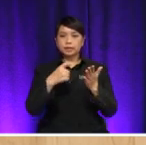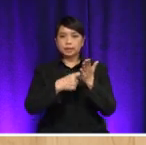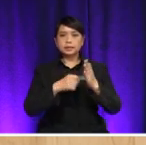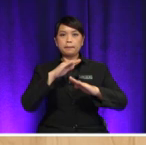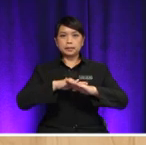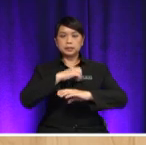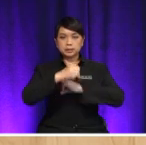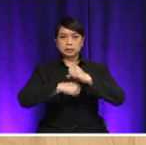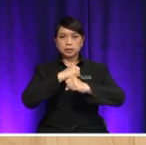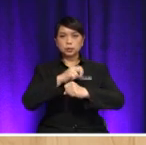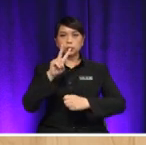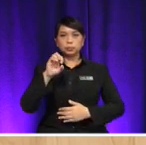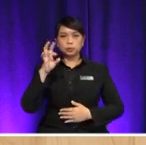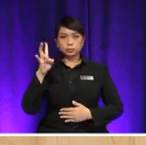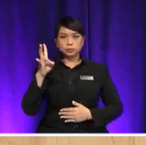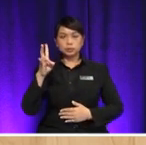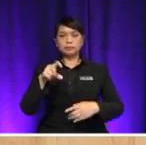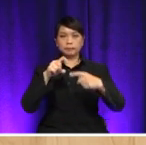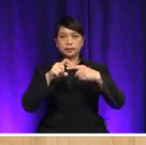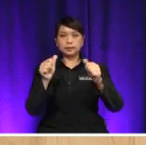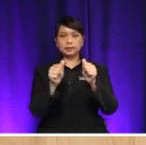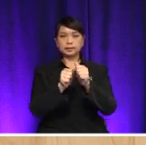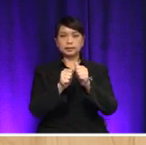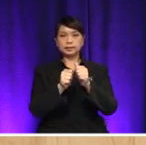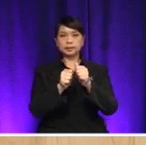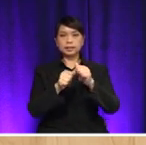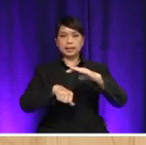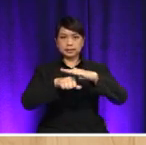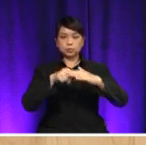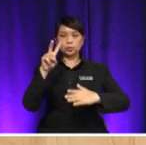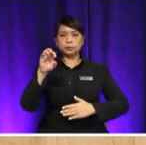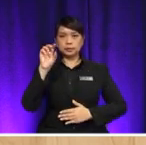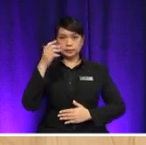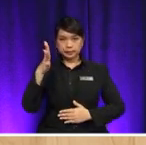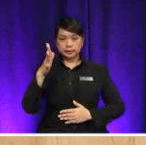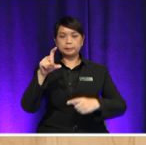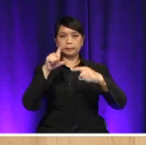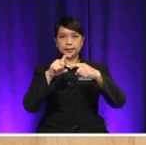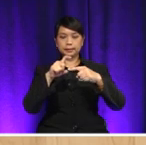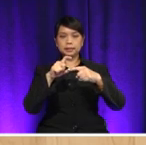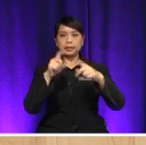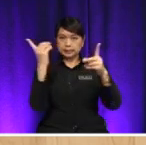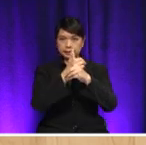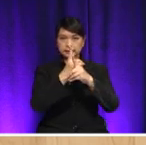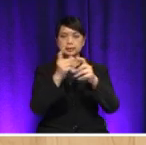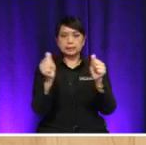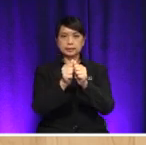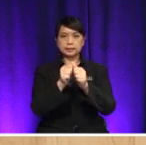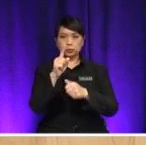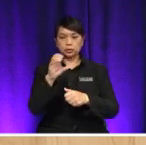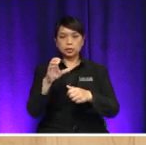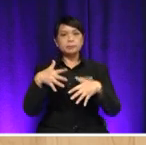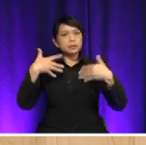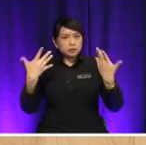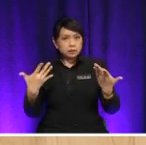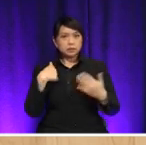tahun 2017 bagikan dengan harga 2015 di daratkan dengan 100 Oke Jadi macam mana kita cari harga pada